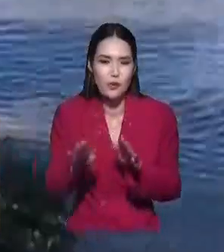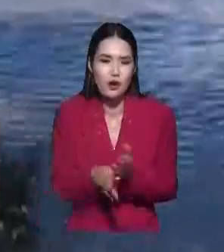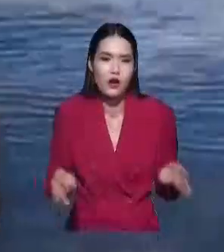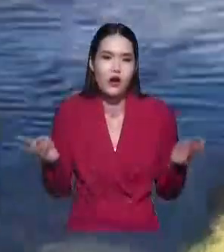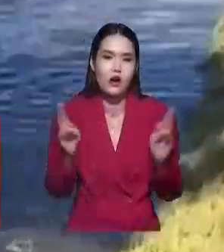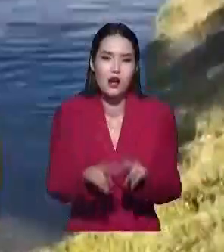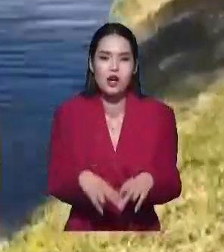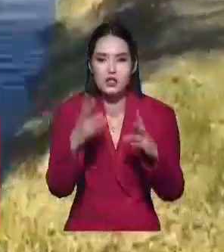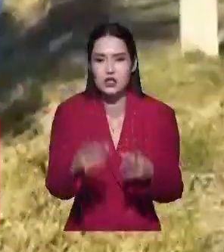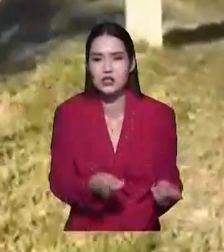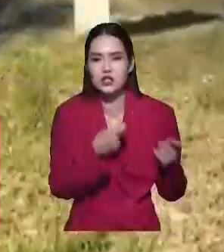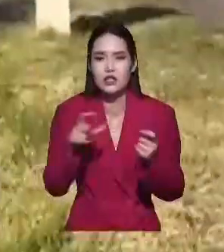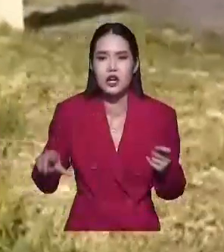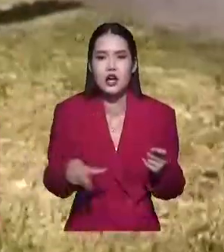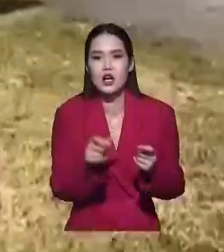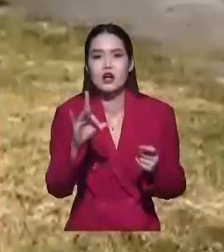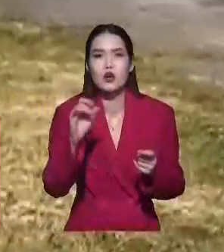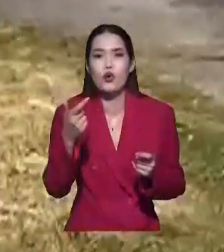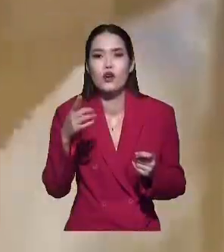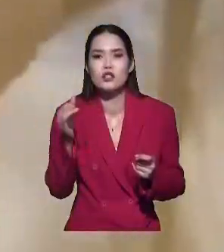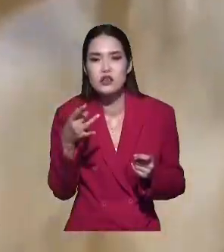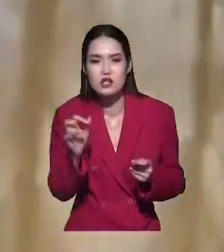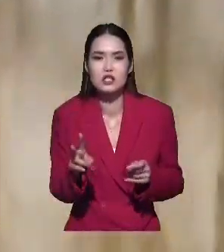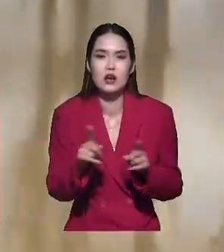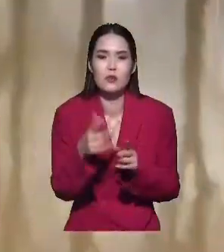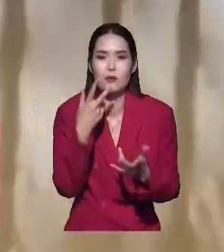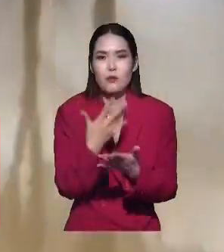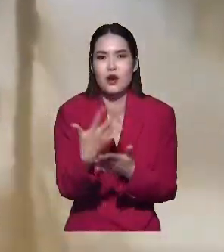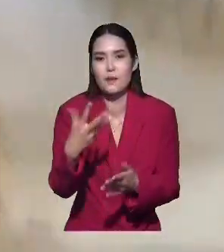привели к разливу реки Гартемпе. Уровень воды достиг почти 5 метров,